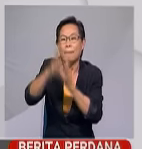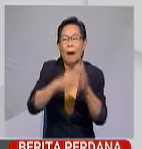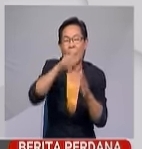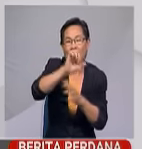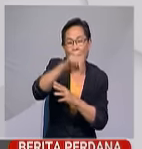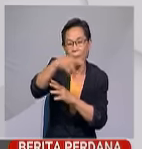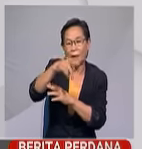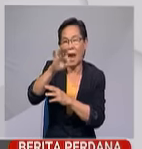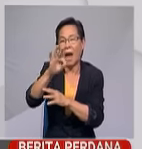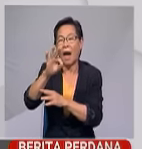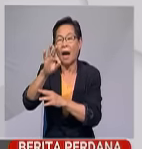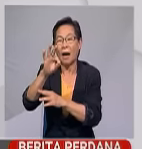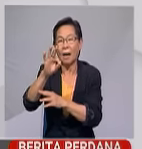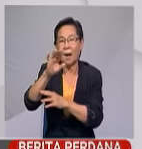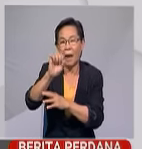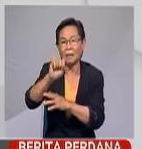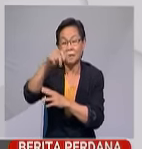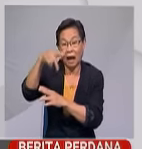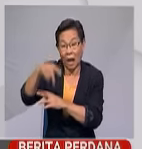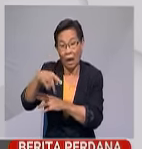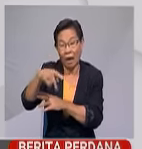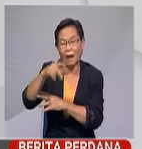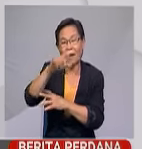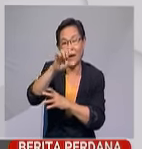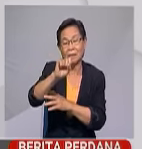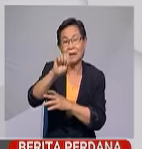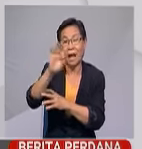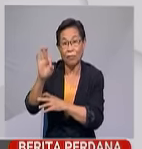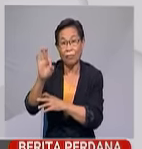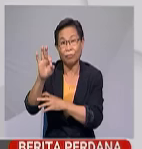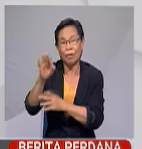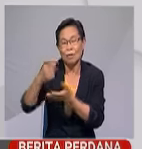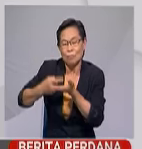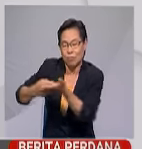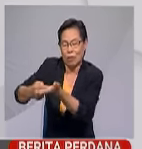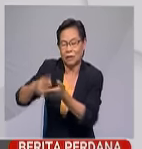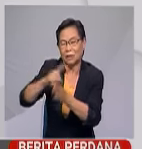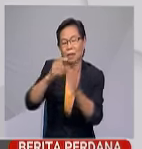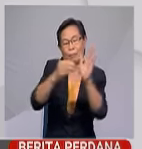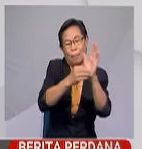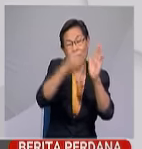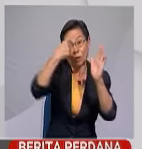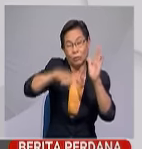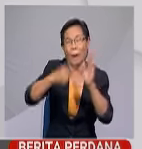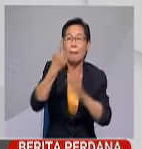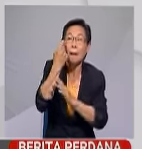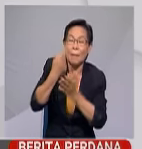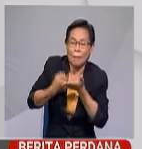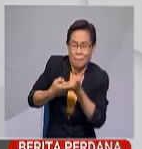APSF bersama Presiden APSF Major General Osoto Bihavial di Bangkok baru-baru ini.